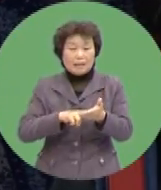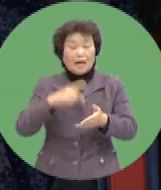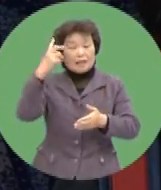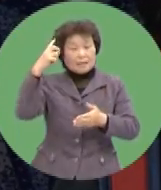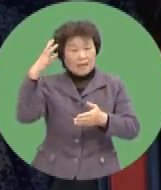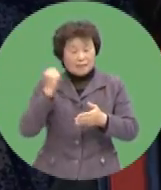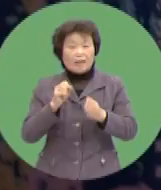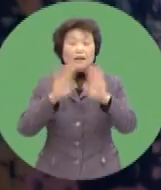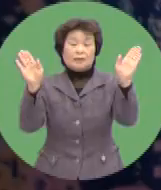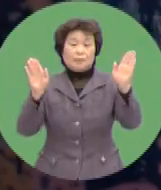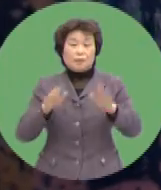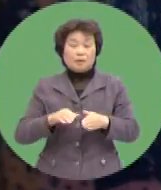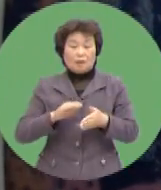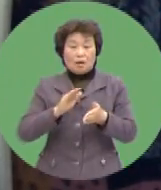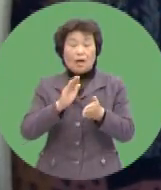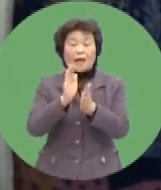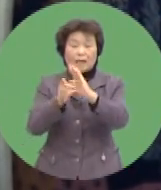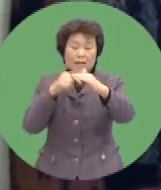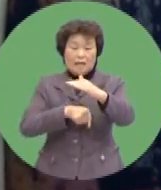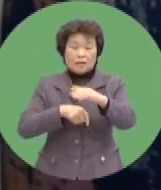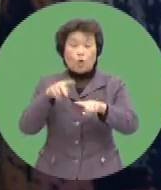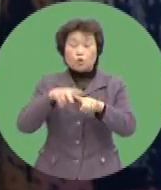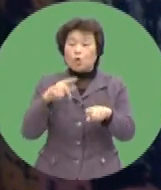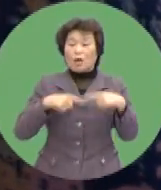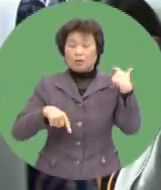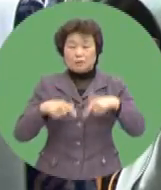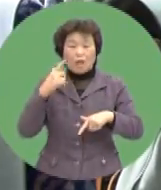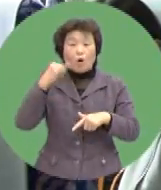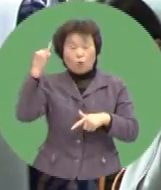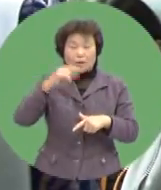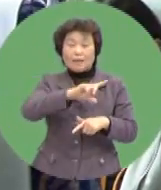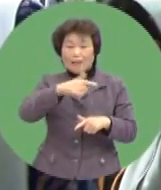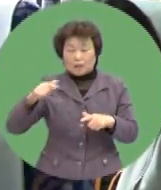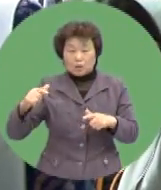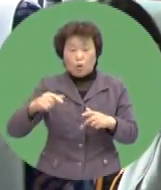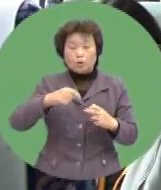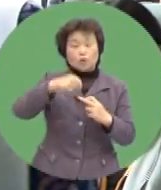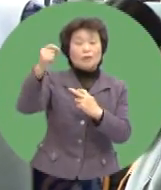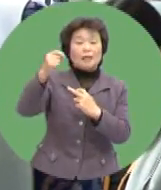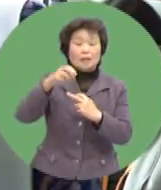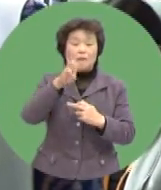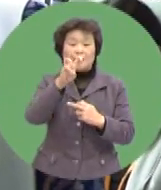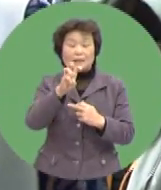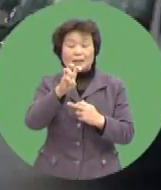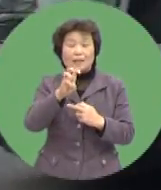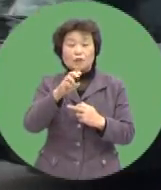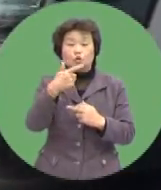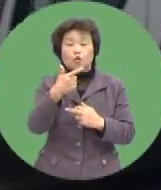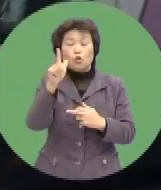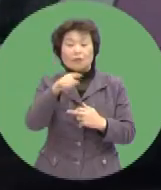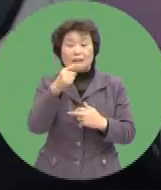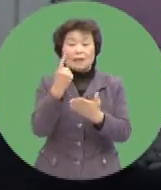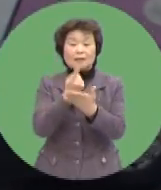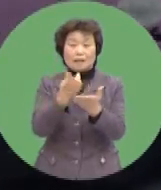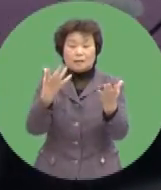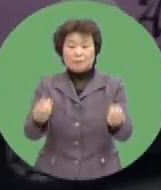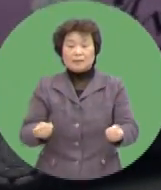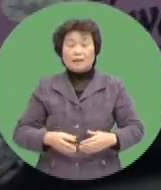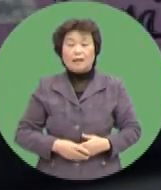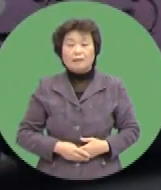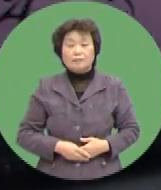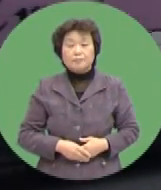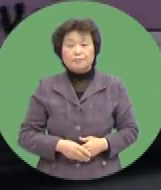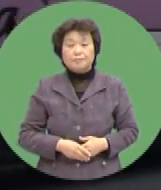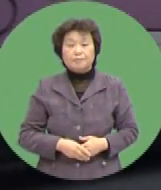されたもので、県内の小学生と保護者など抽選で選ばれた36人が参加しました。